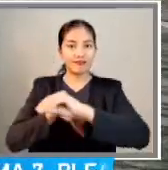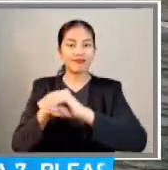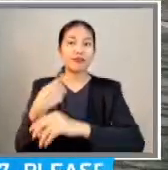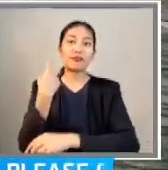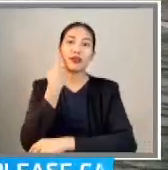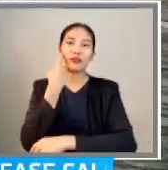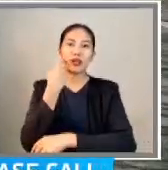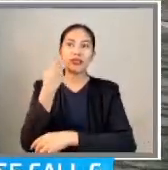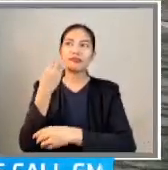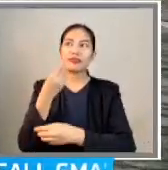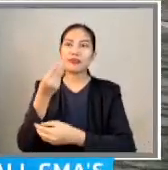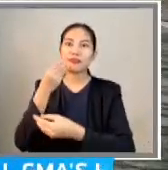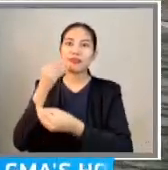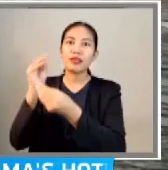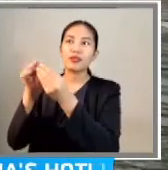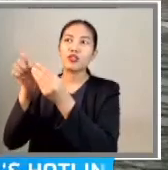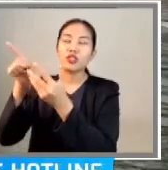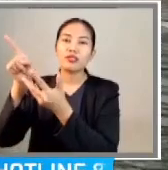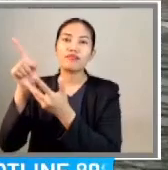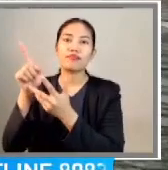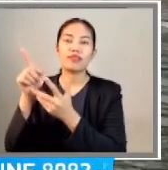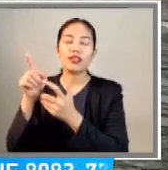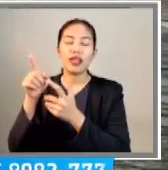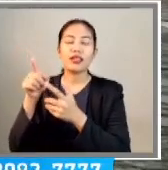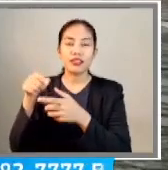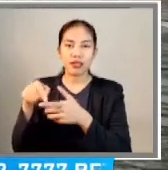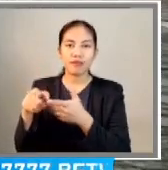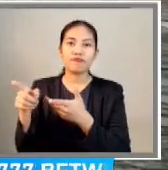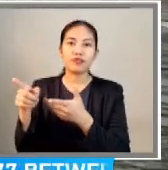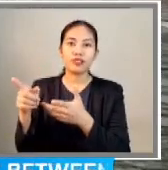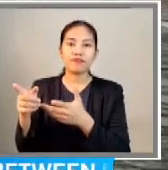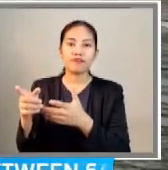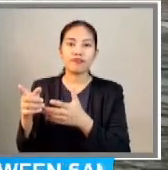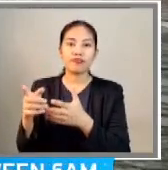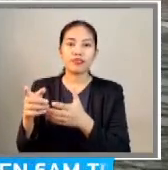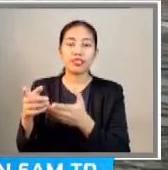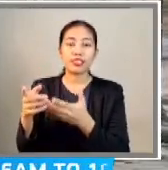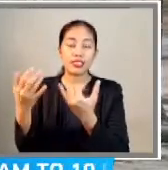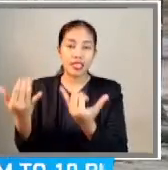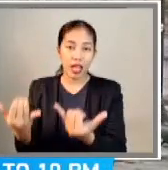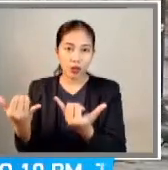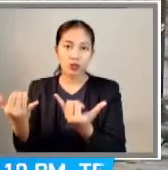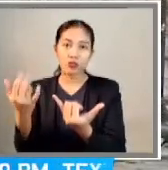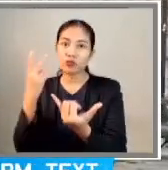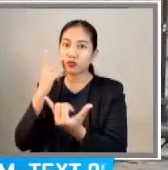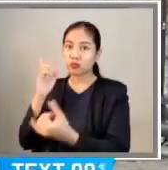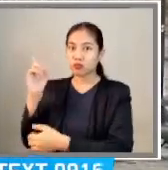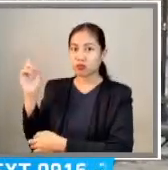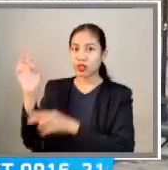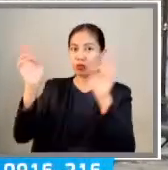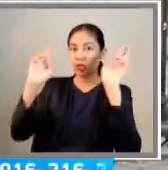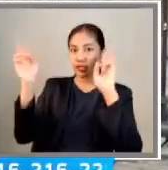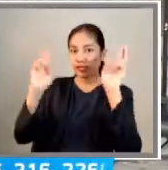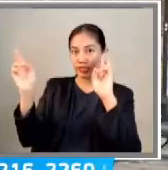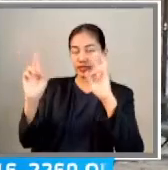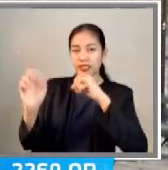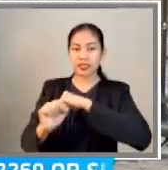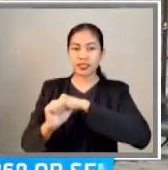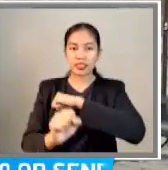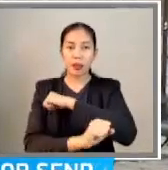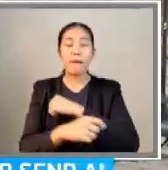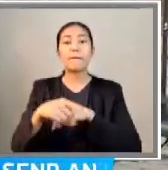Rafi, makikita mo sa aking likuran, hinahanda yung stage, pero wala pa po dito yung imahen ha, ng poong Nazareno. Iyan